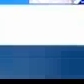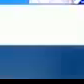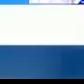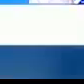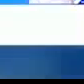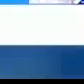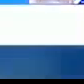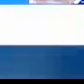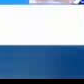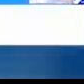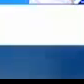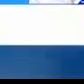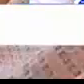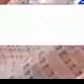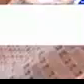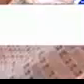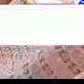pentru că sunt o familie.